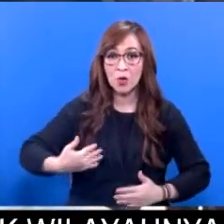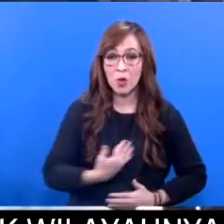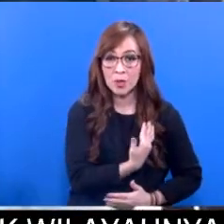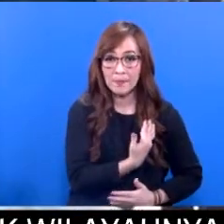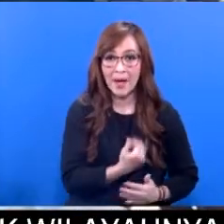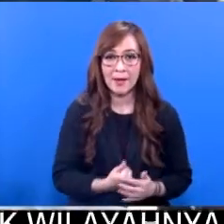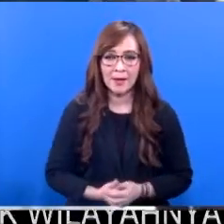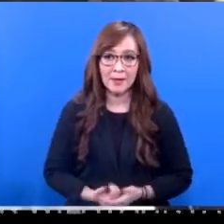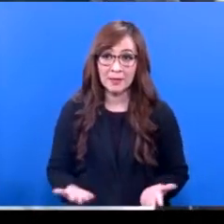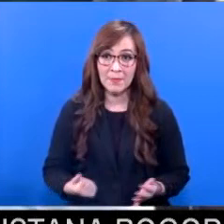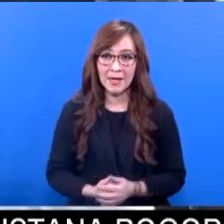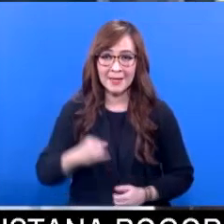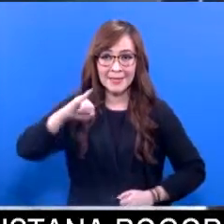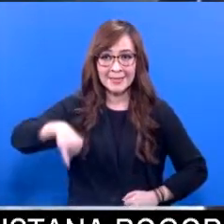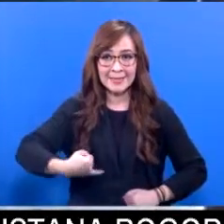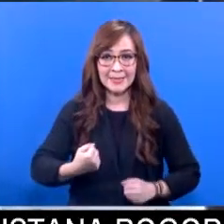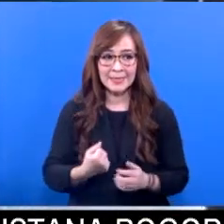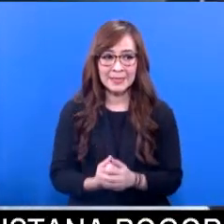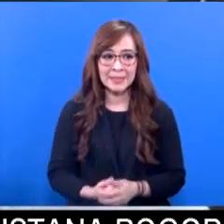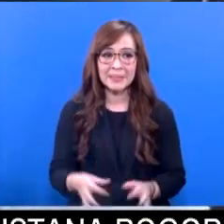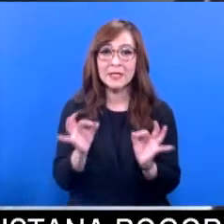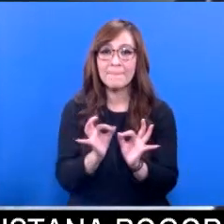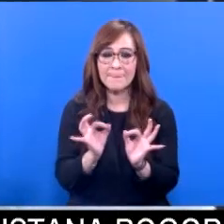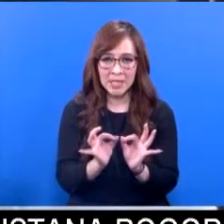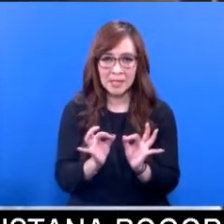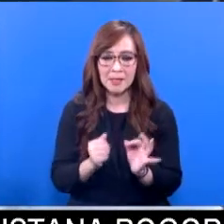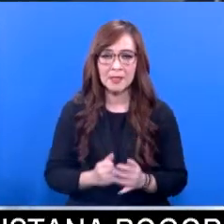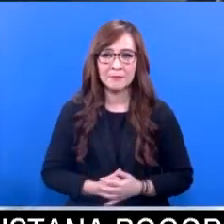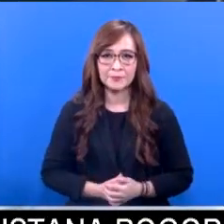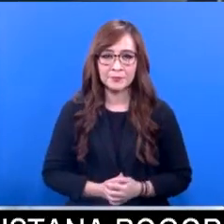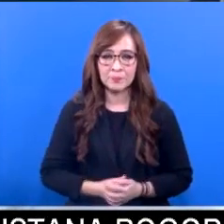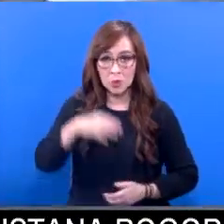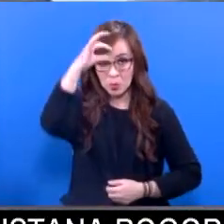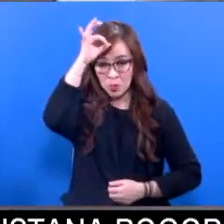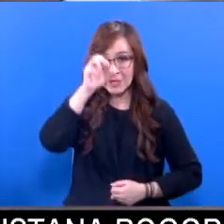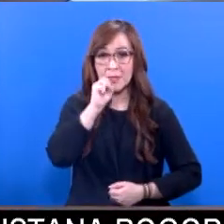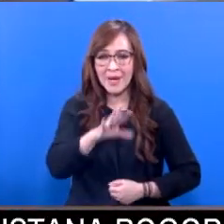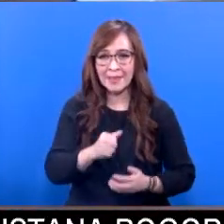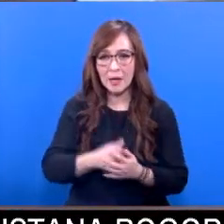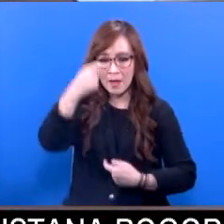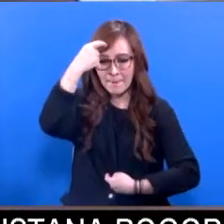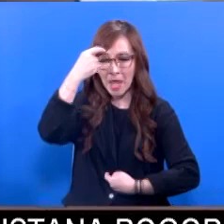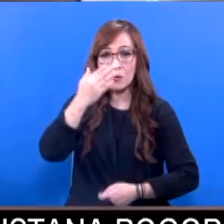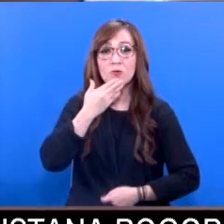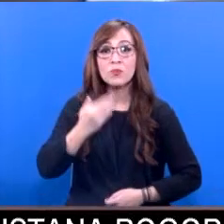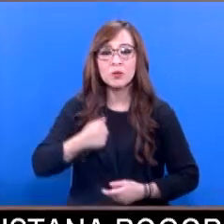Tegal, Kaliwates, Jember. Dari keterangan Kapolsek Kaliwates, Kompol Edi Sudarto, pelaku yang mempunyai istri